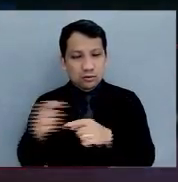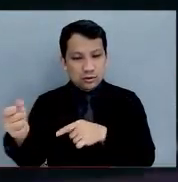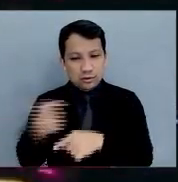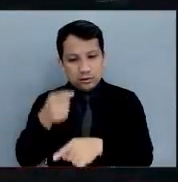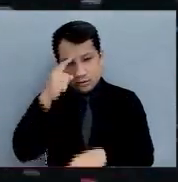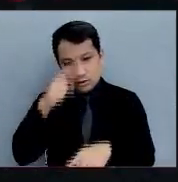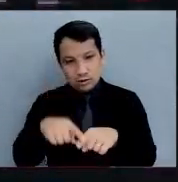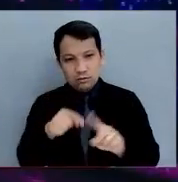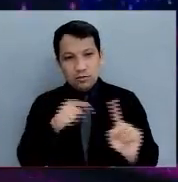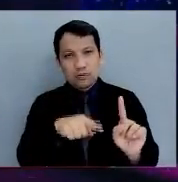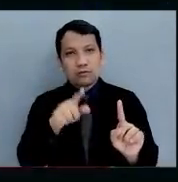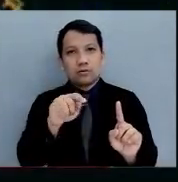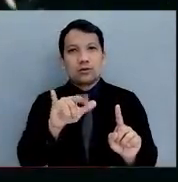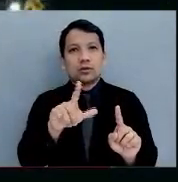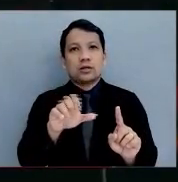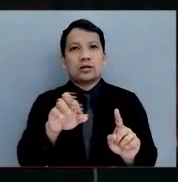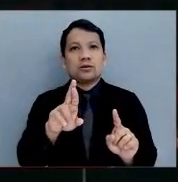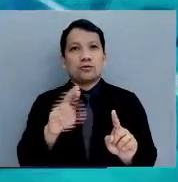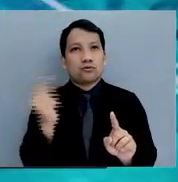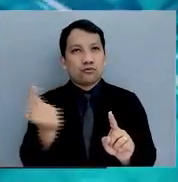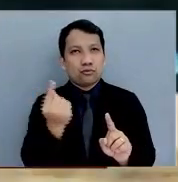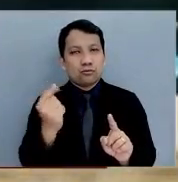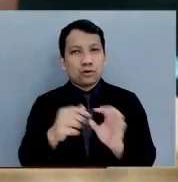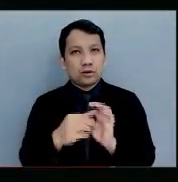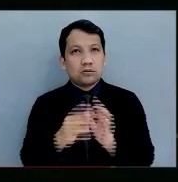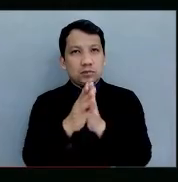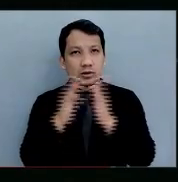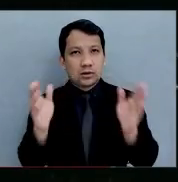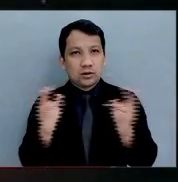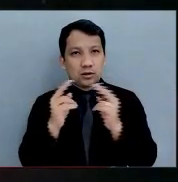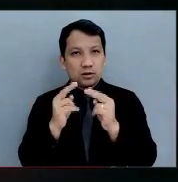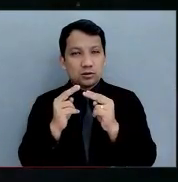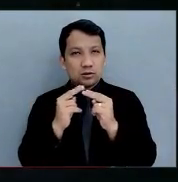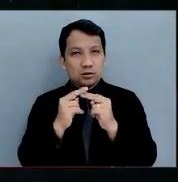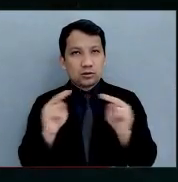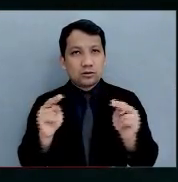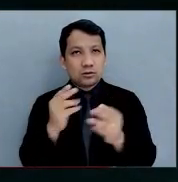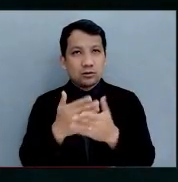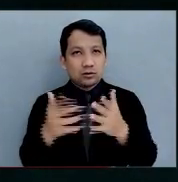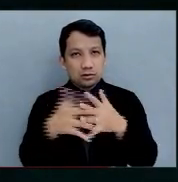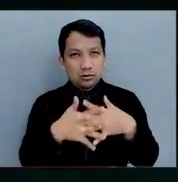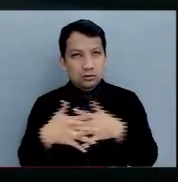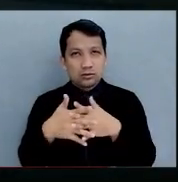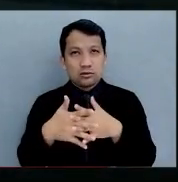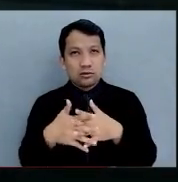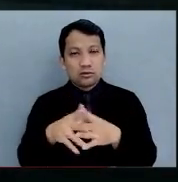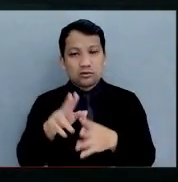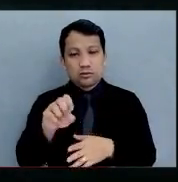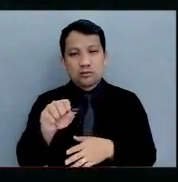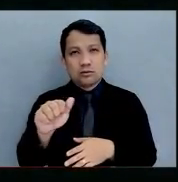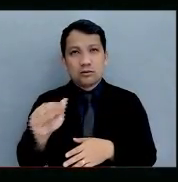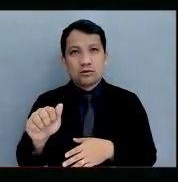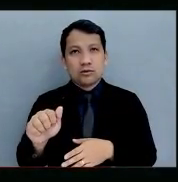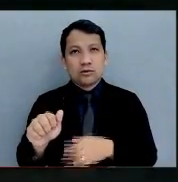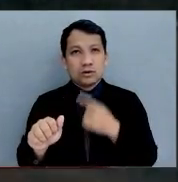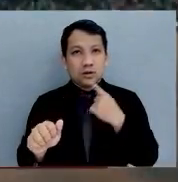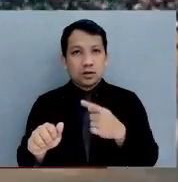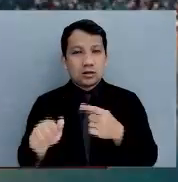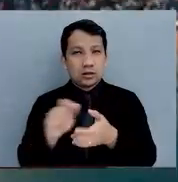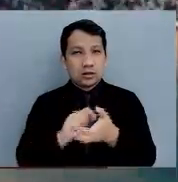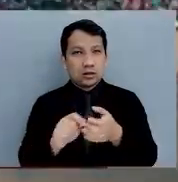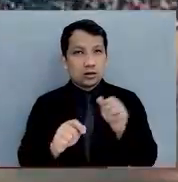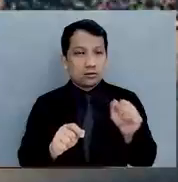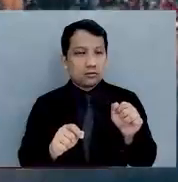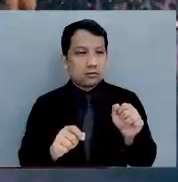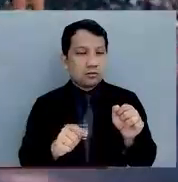reporter para kay Taylor. Ma-assign sa malalaking news sources sa Amerika gaya ng USA Today at The Tennessean